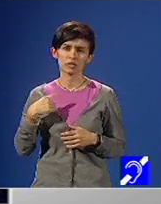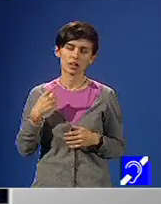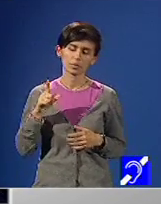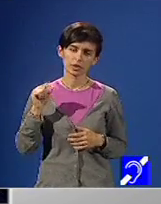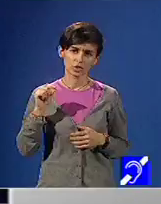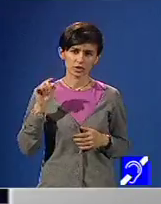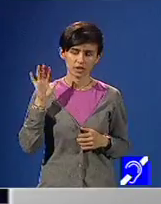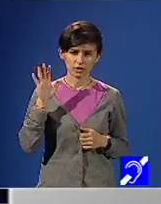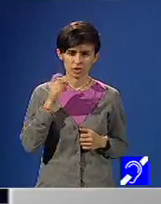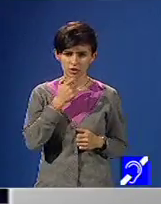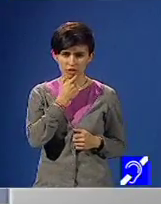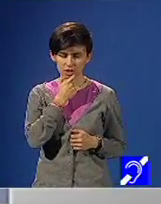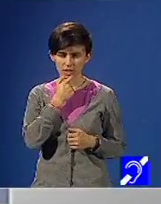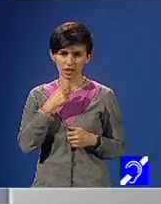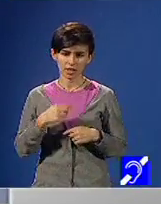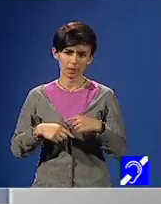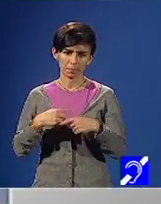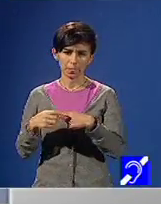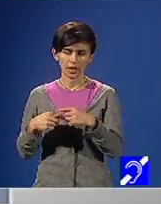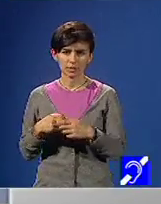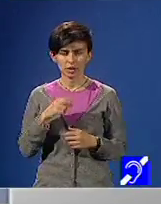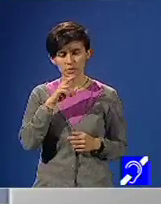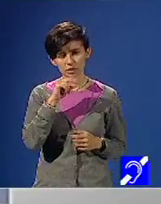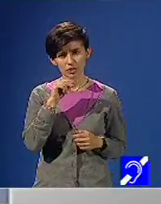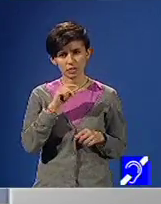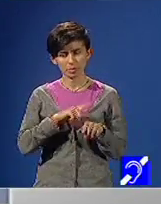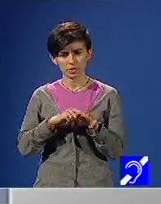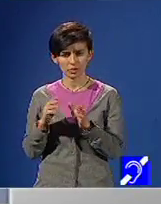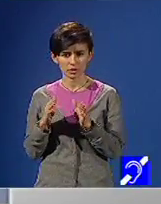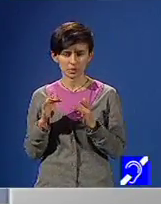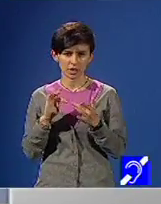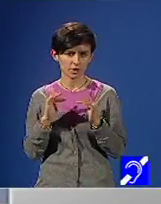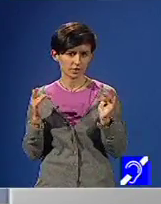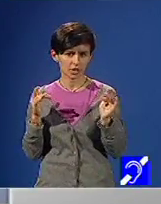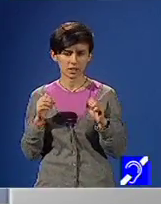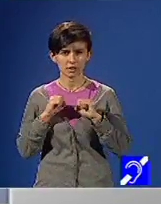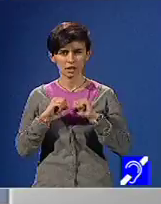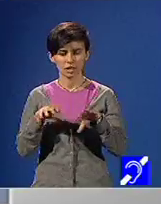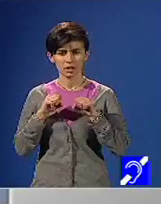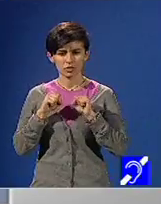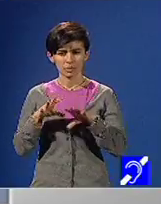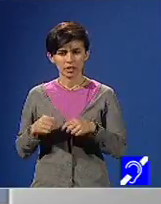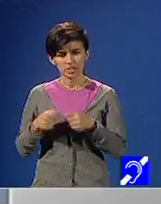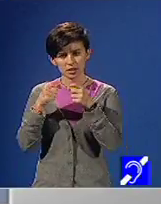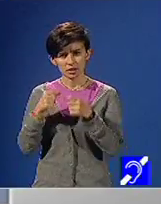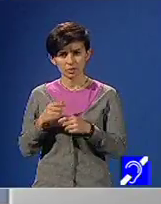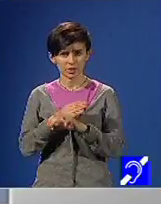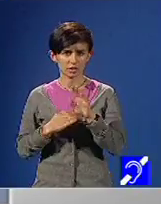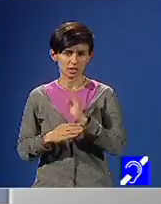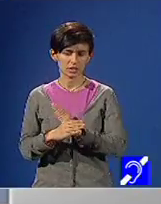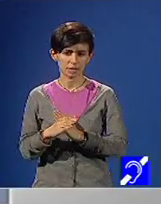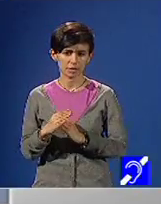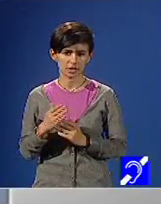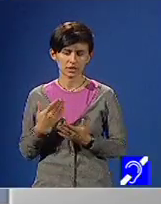25 de ani au trecut. Vorbim de o vreme în care internet și informații din zona dizabilității pentru părinți care